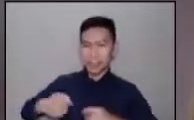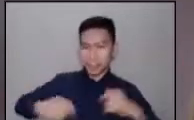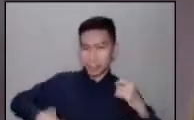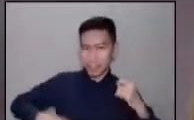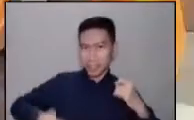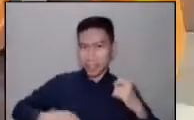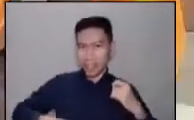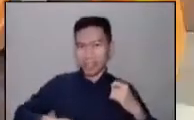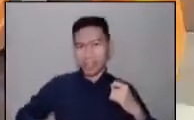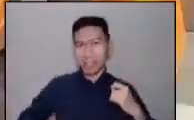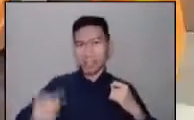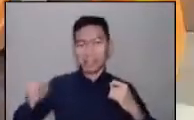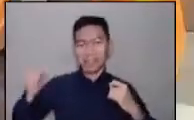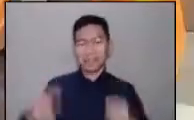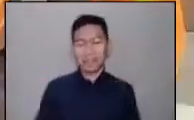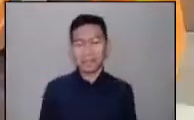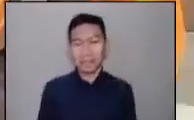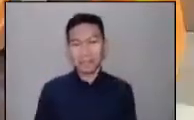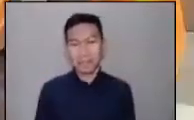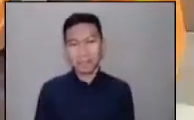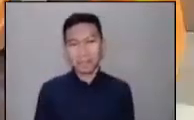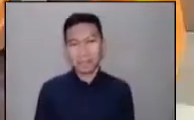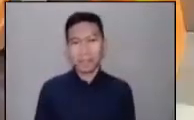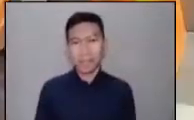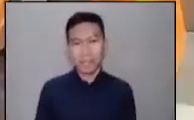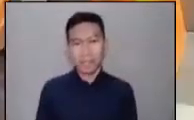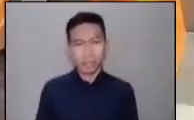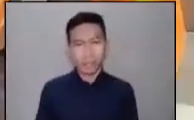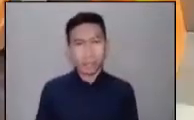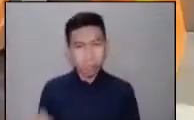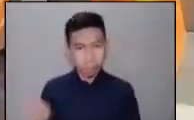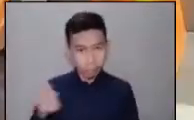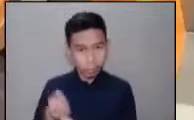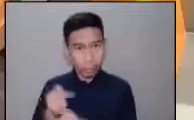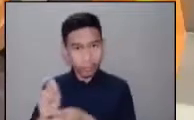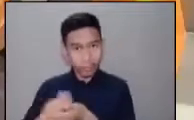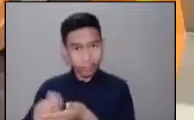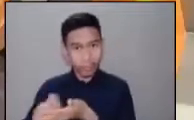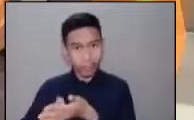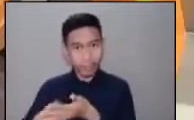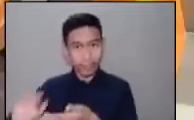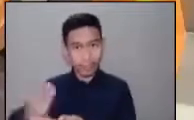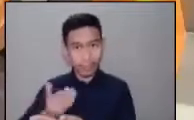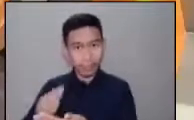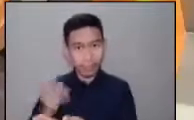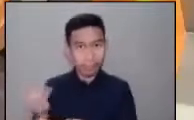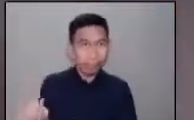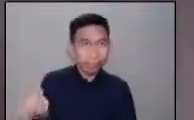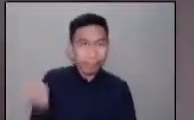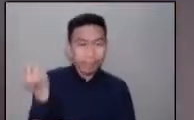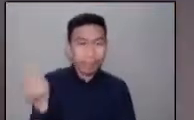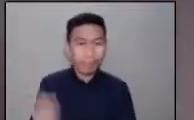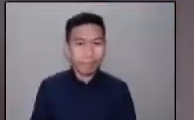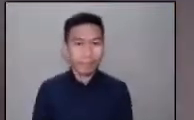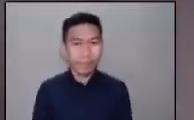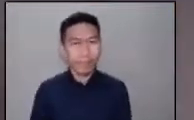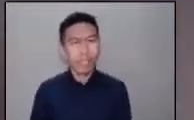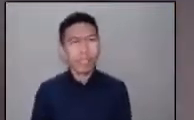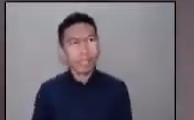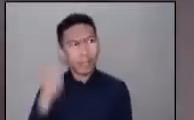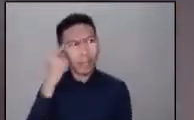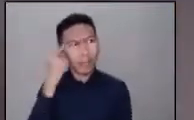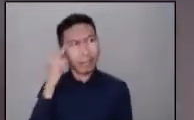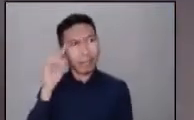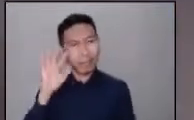Oo. So, balita din namin na nagsusulat ka din ng mga kanta. Ilan na ba yung mga nasulat mong kanta? Siguro po, nasa mga 20 na. Mga